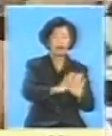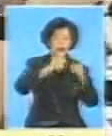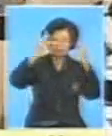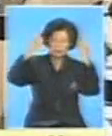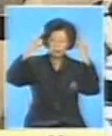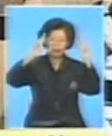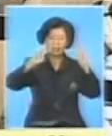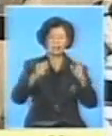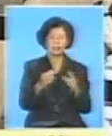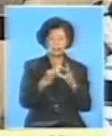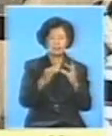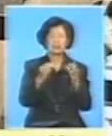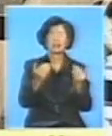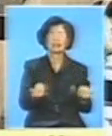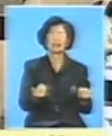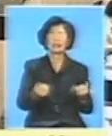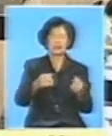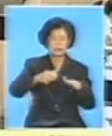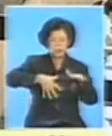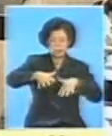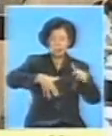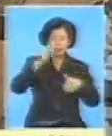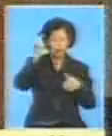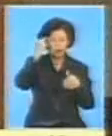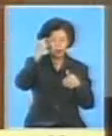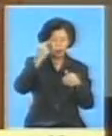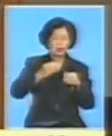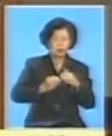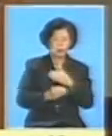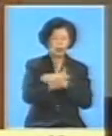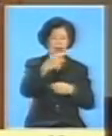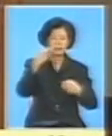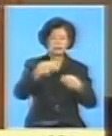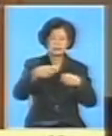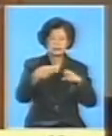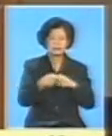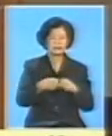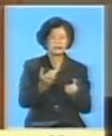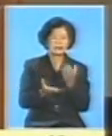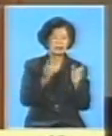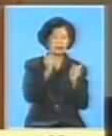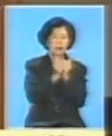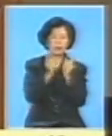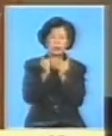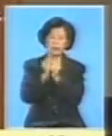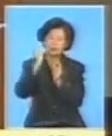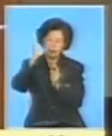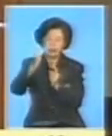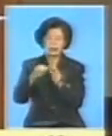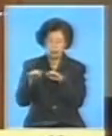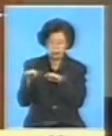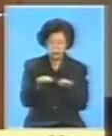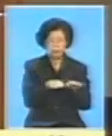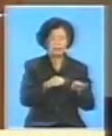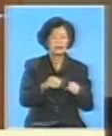ในส่วนเหล่านี้นะครับเมื่อประชาชนรู้ว่าโอกาสวิกฤตหรืออะไรแล้วแต่ที่เขาจะเจอในวันข้างหน้าเขาได้เตรียมการเขาไว้พร้